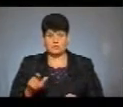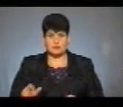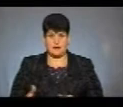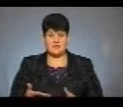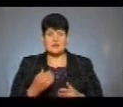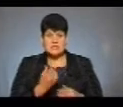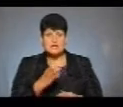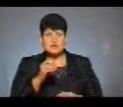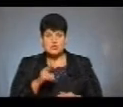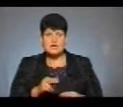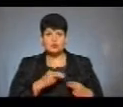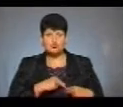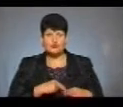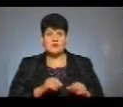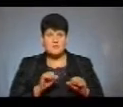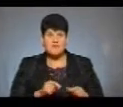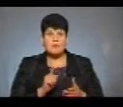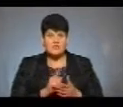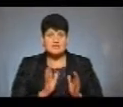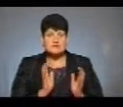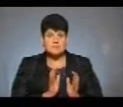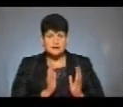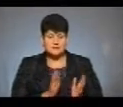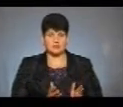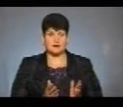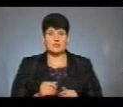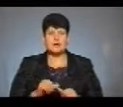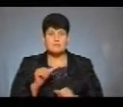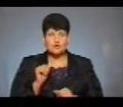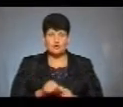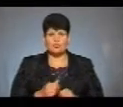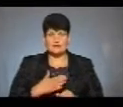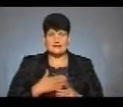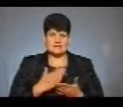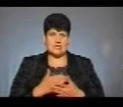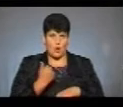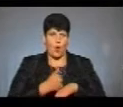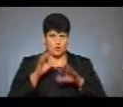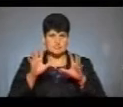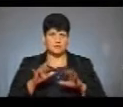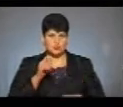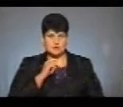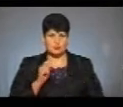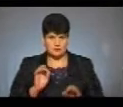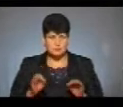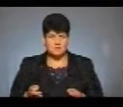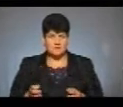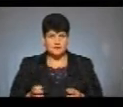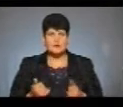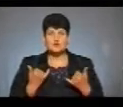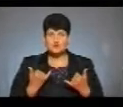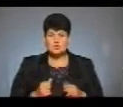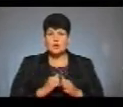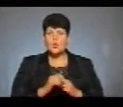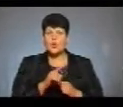Їхні соціально-трудові права повинні бути збережені. Крім того, в нас є Конституція України, правда ж? І сьогодні